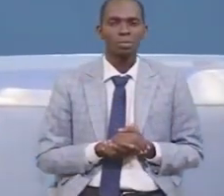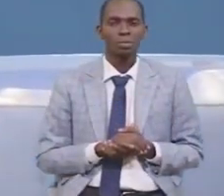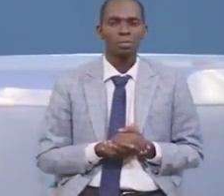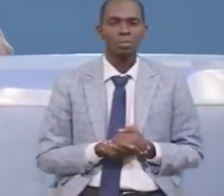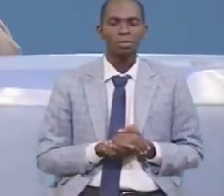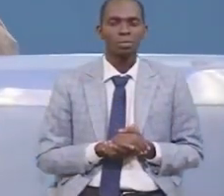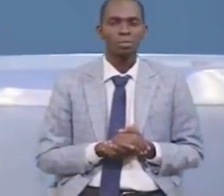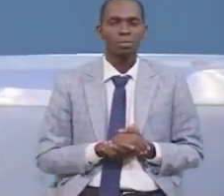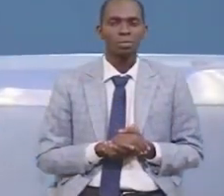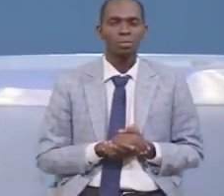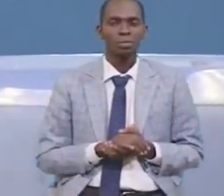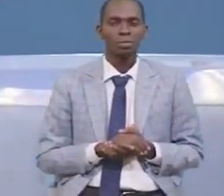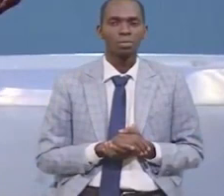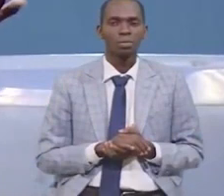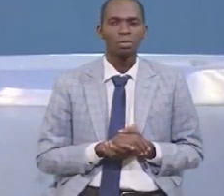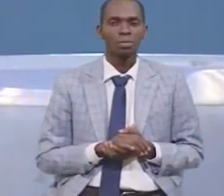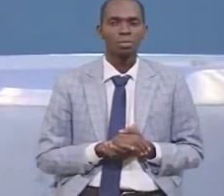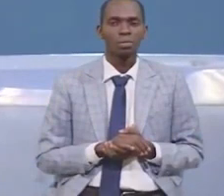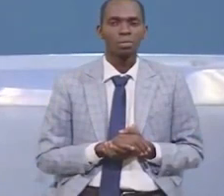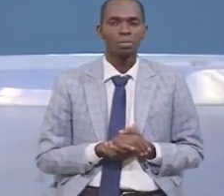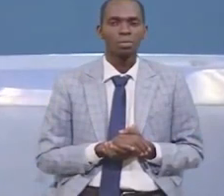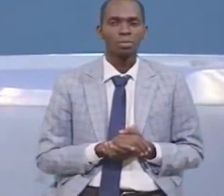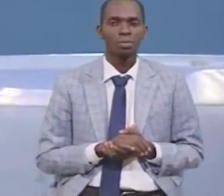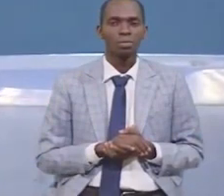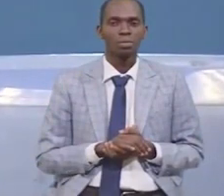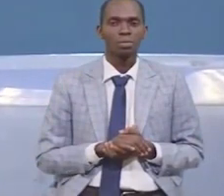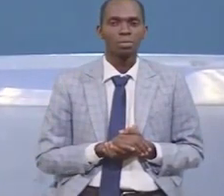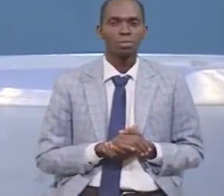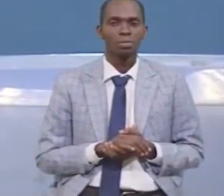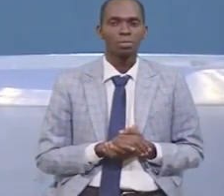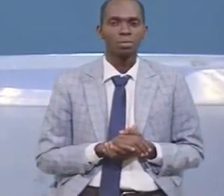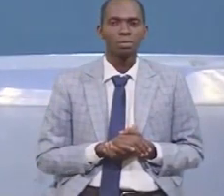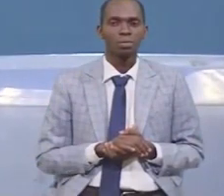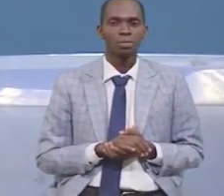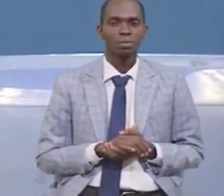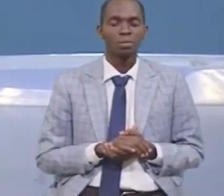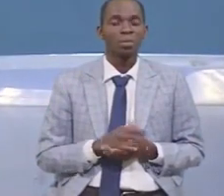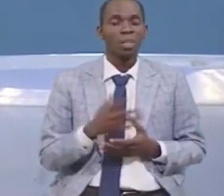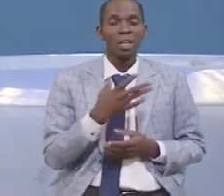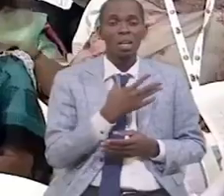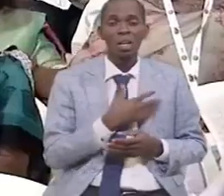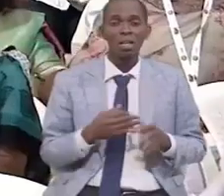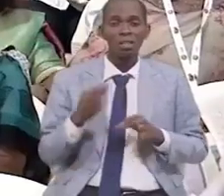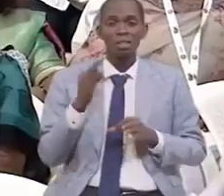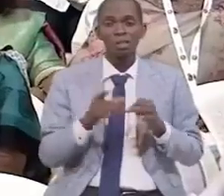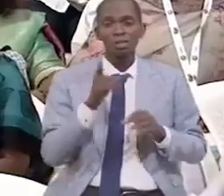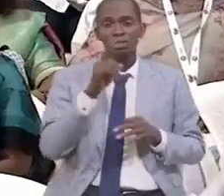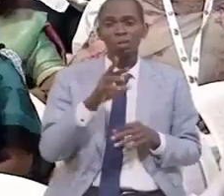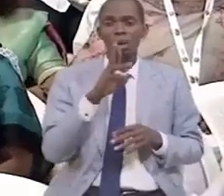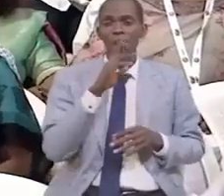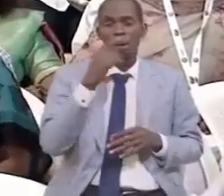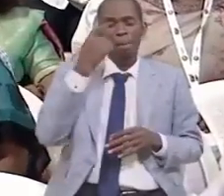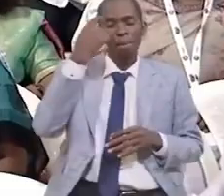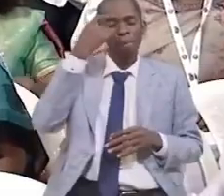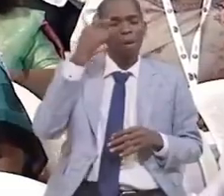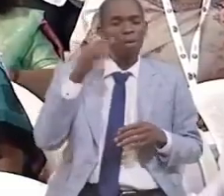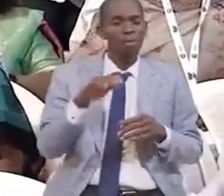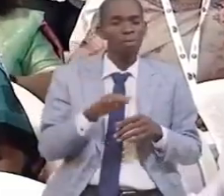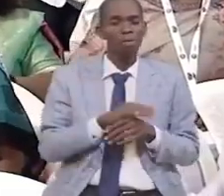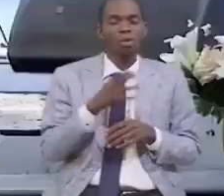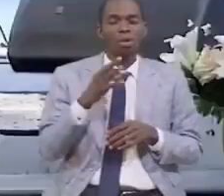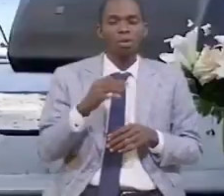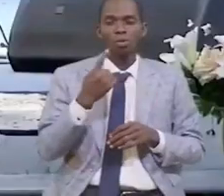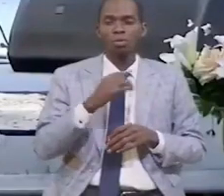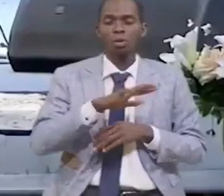మన పట్ల ఎదురు చూపు ఉంది, ఆశిస్తున్నాడు. నమ్మిన వారు గట్టిగా ఆమేన్ చెప్దాం. And if you're mindful of the Almighty God, మీరు